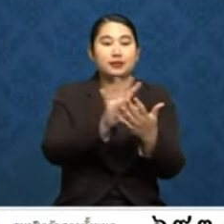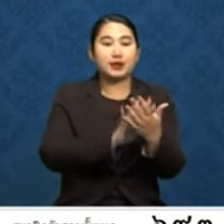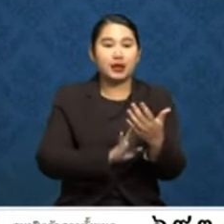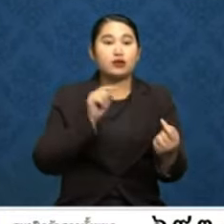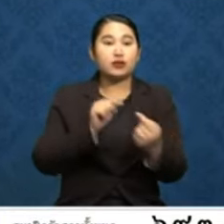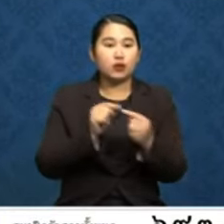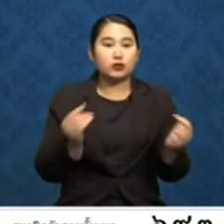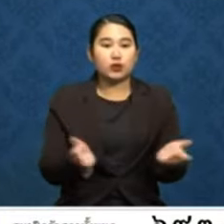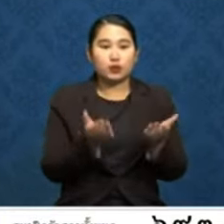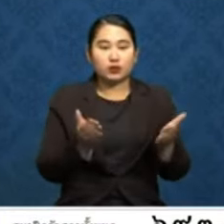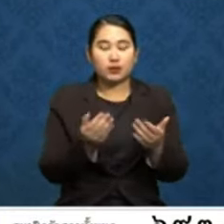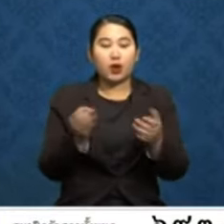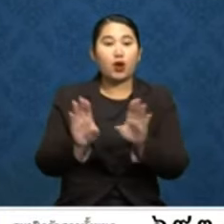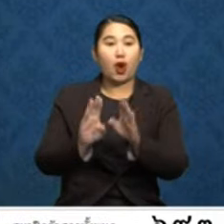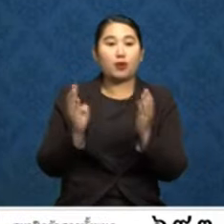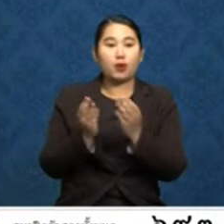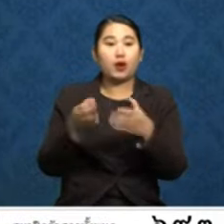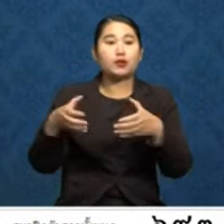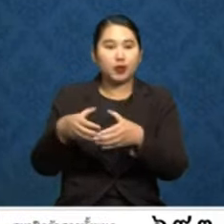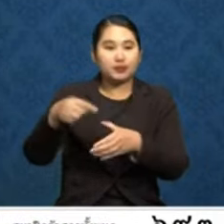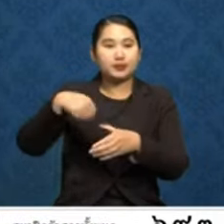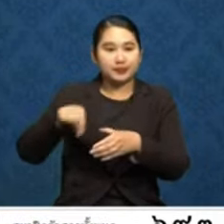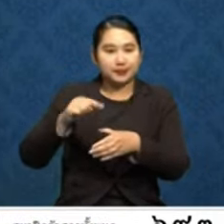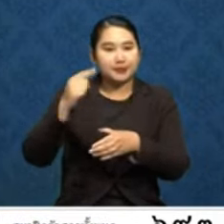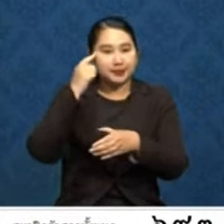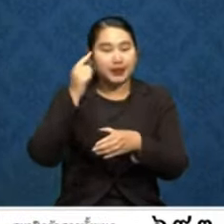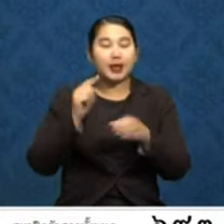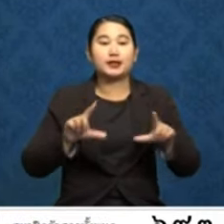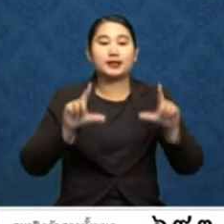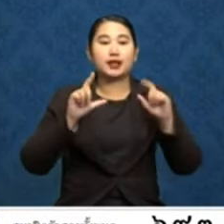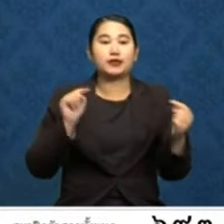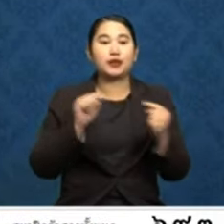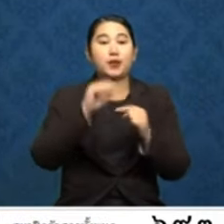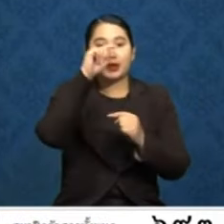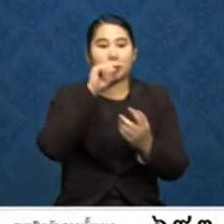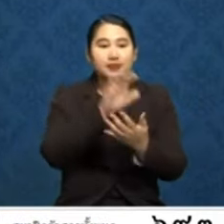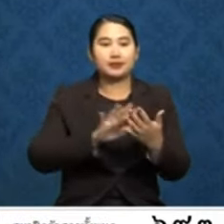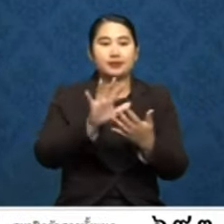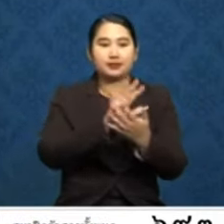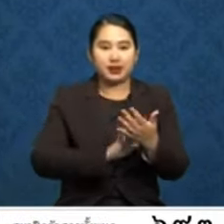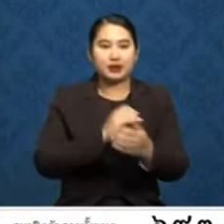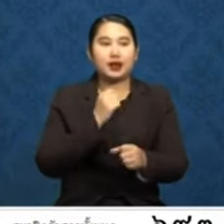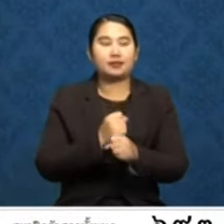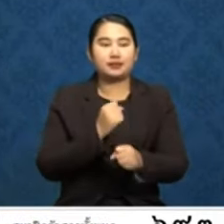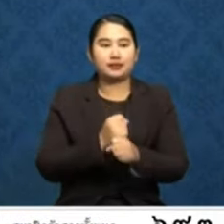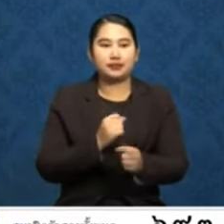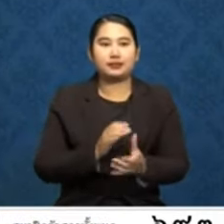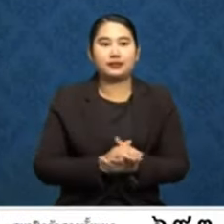ริม1ครอบครัว1ซอฟต์พาวเวอร์ O-Force